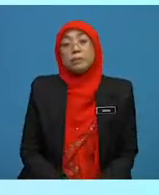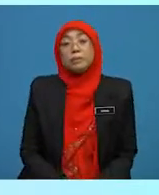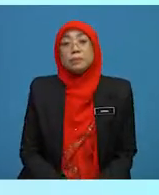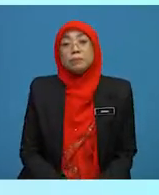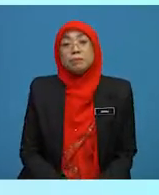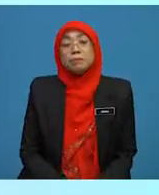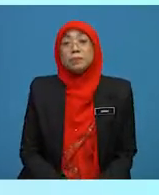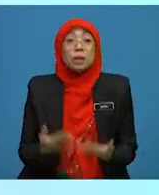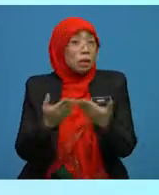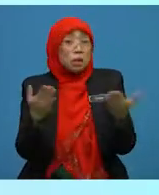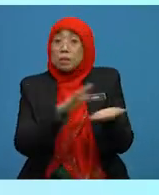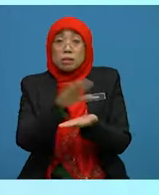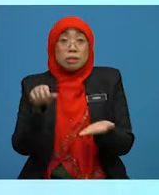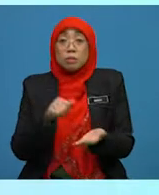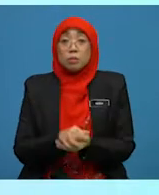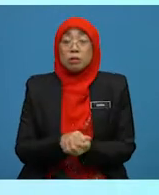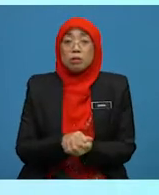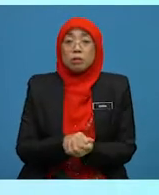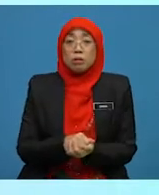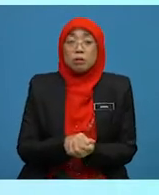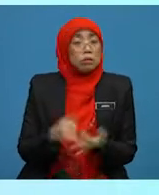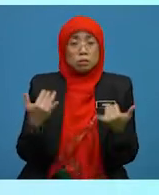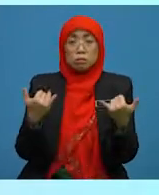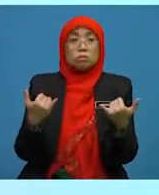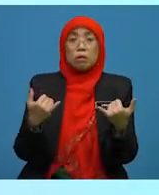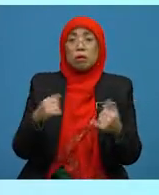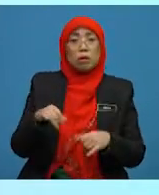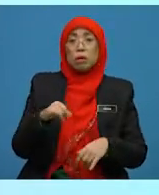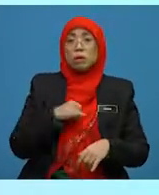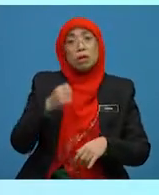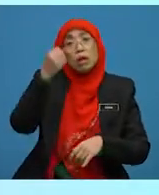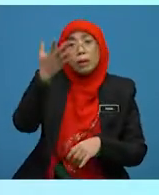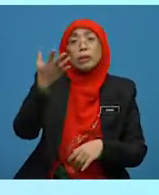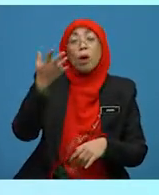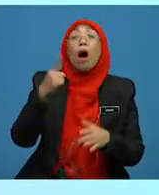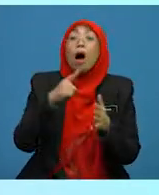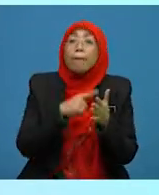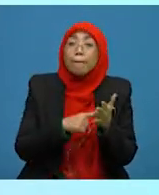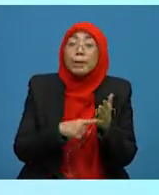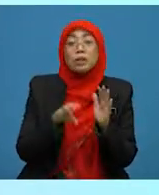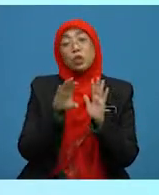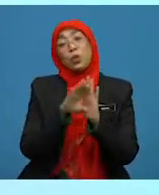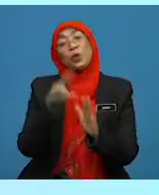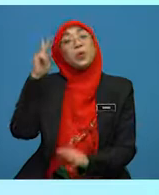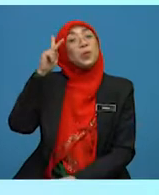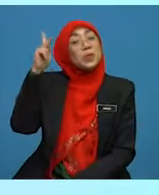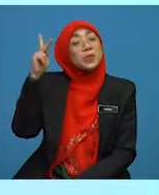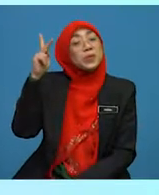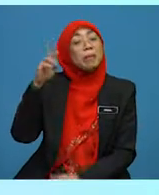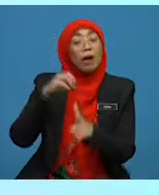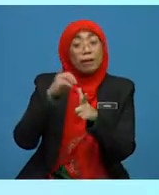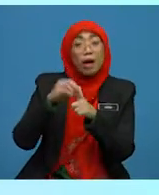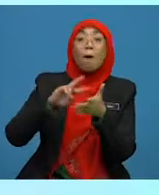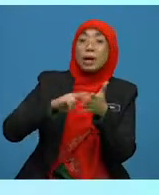Para pelajar yang dikasihi, sekarang cikgu akan memberikan contoh konsep atau makna.